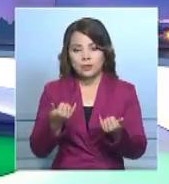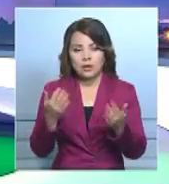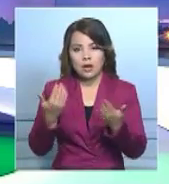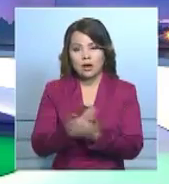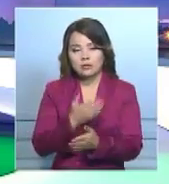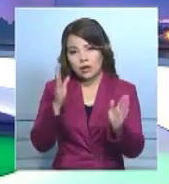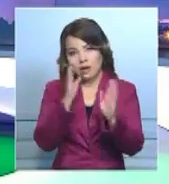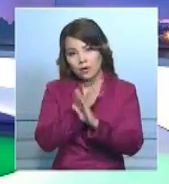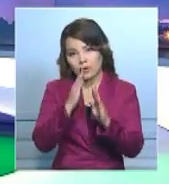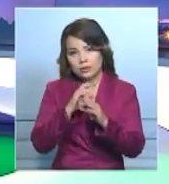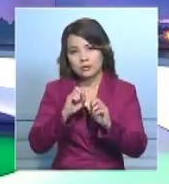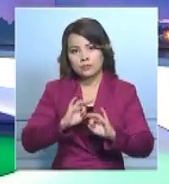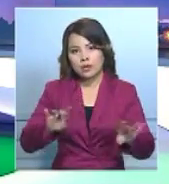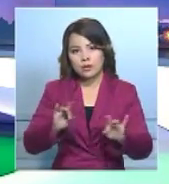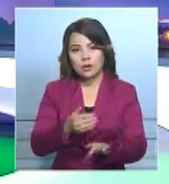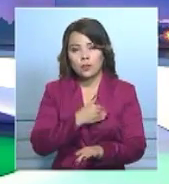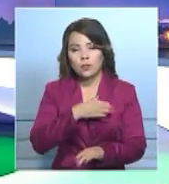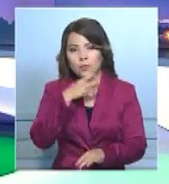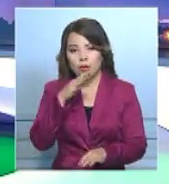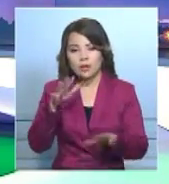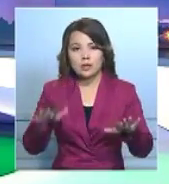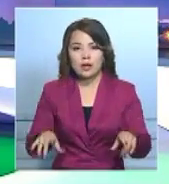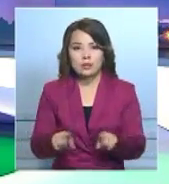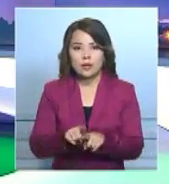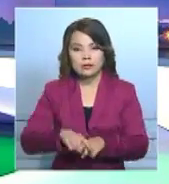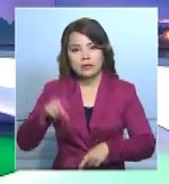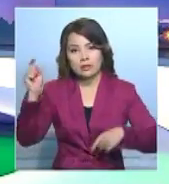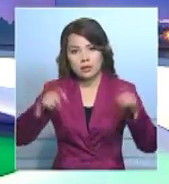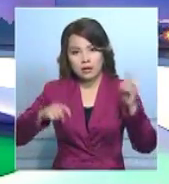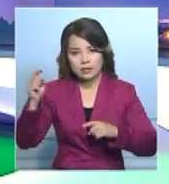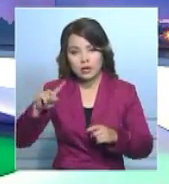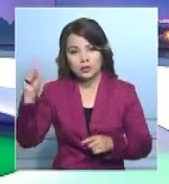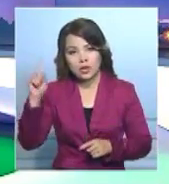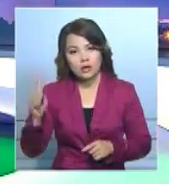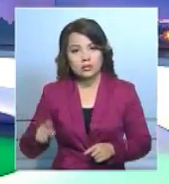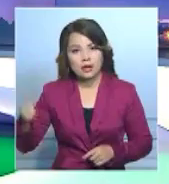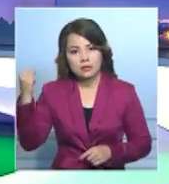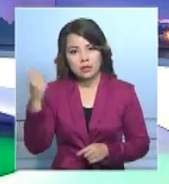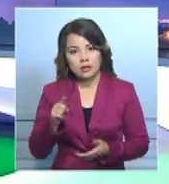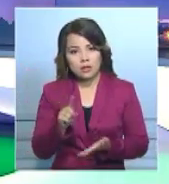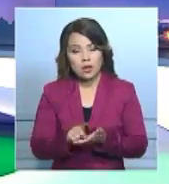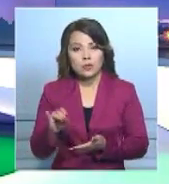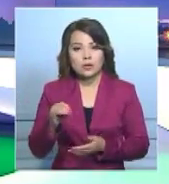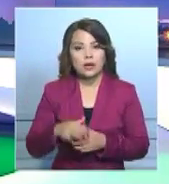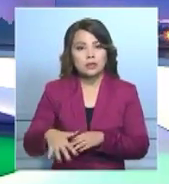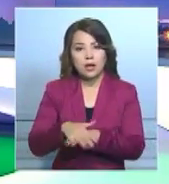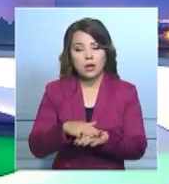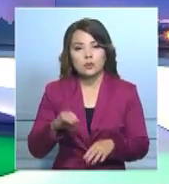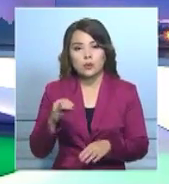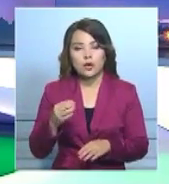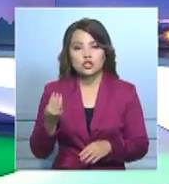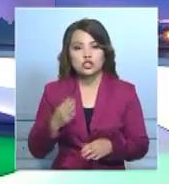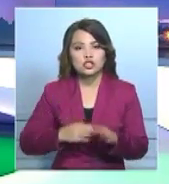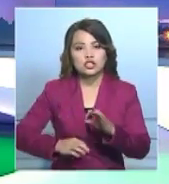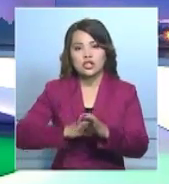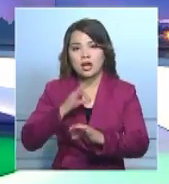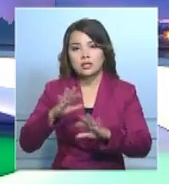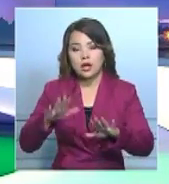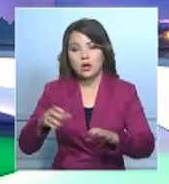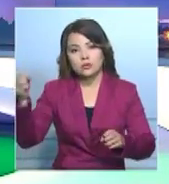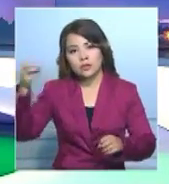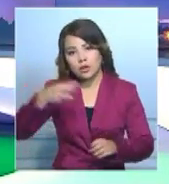Енді еліміздегі ауа-райы болжамына тоқталайық. Көптеген өңірлерде жауын жауып, найзағай ойнайды. Тек оңтүстік пен оңтүстік-шығыс облыстарда күн жылы